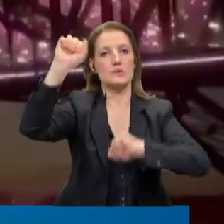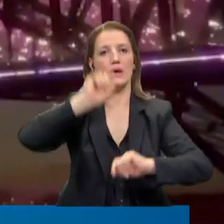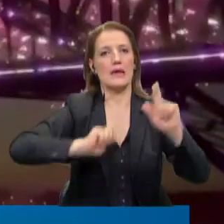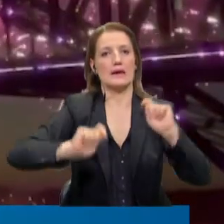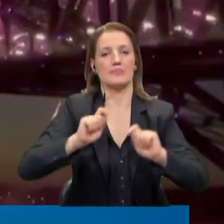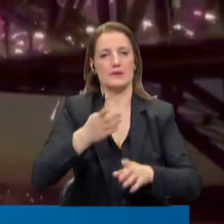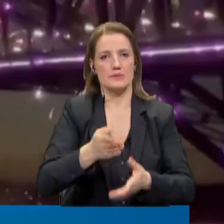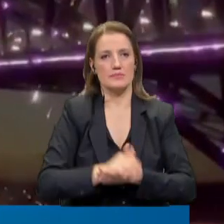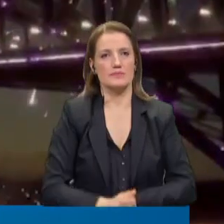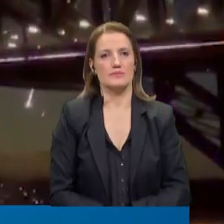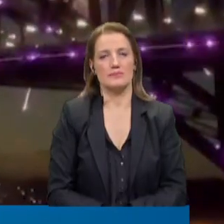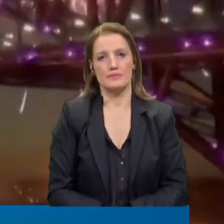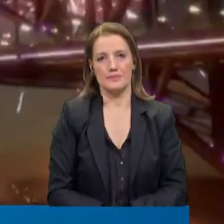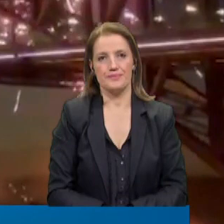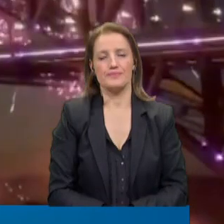aydınlattı.